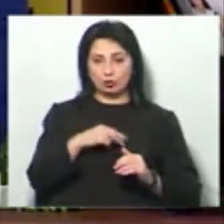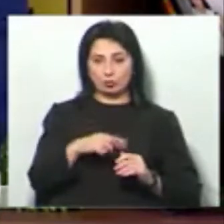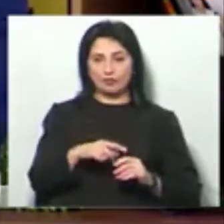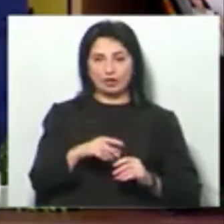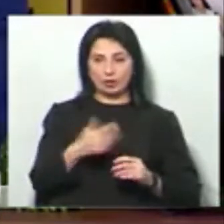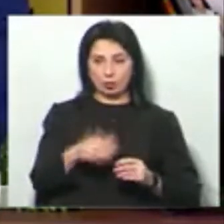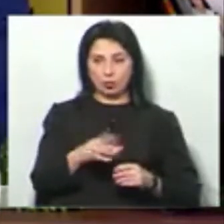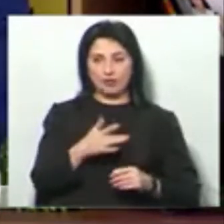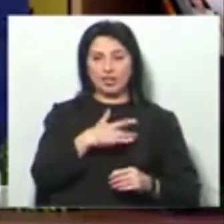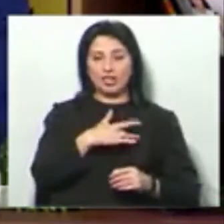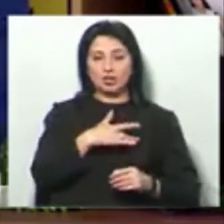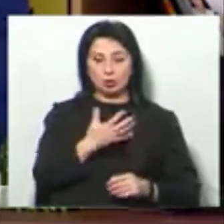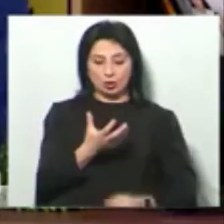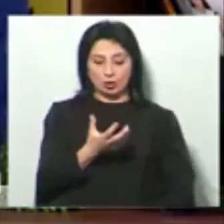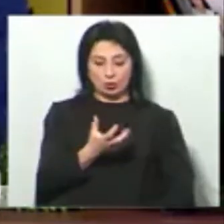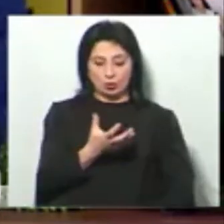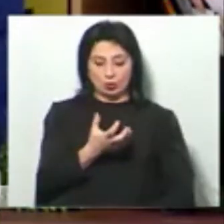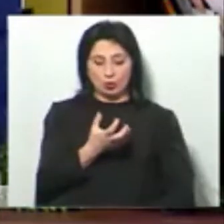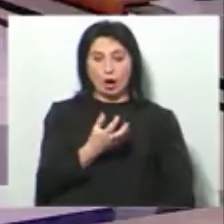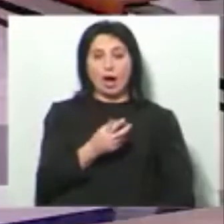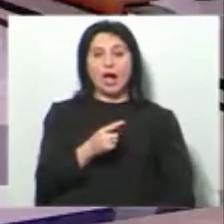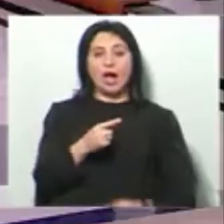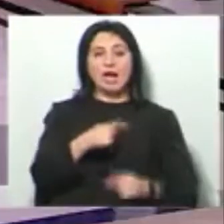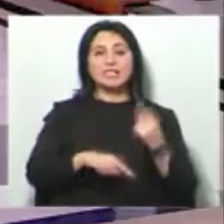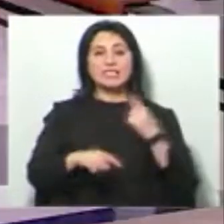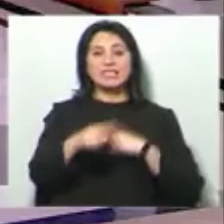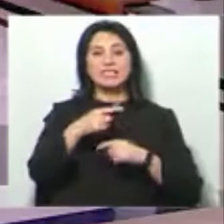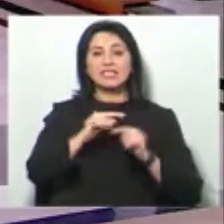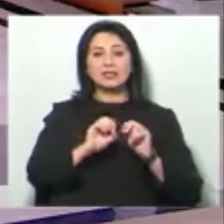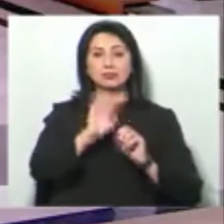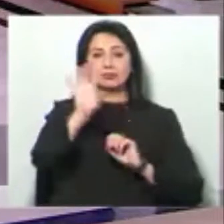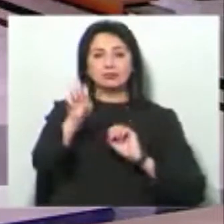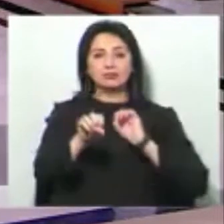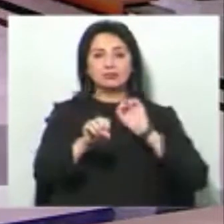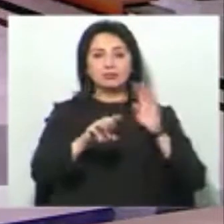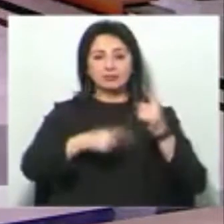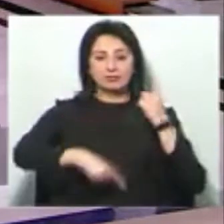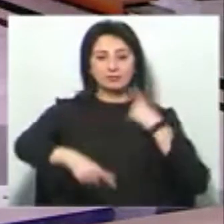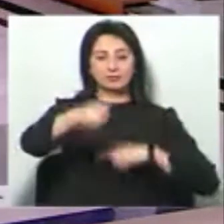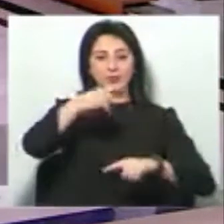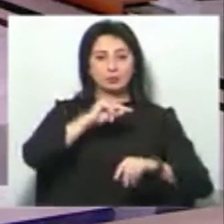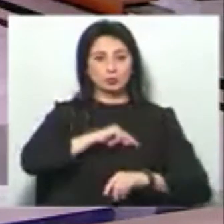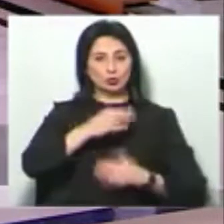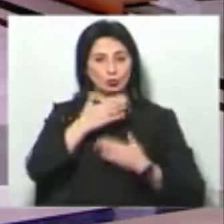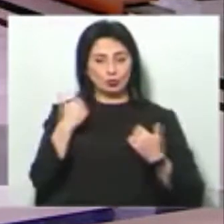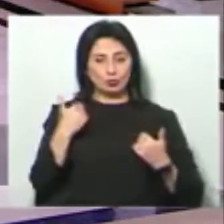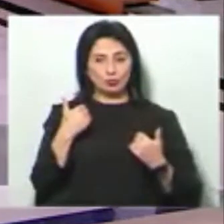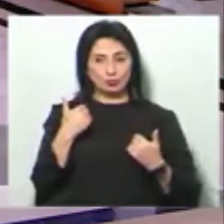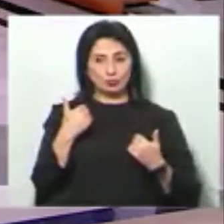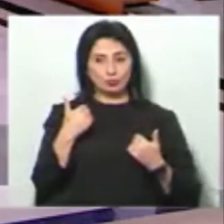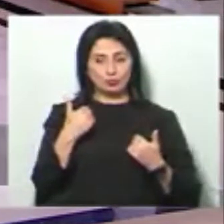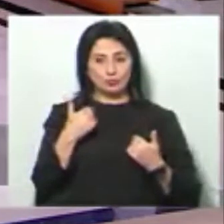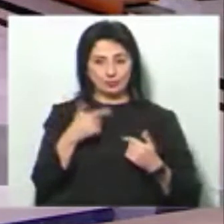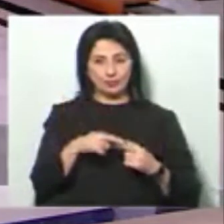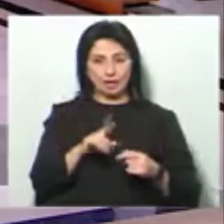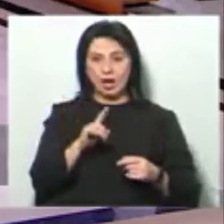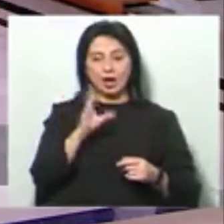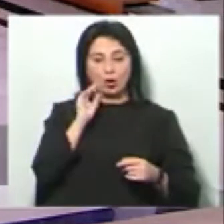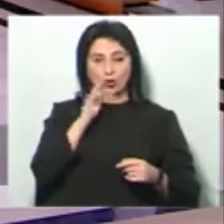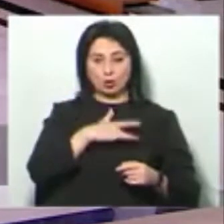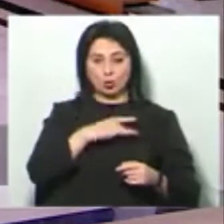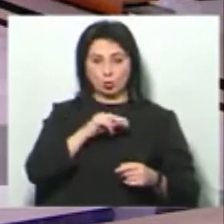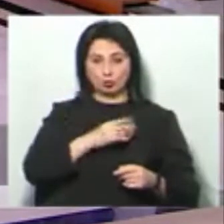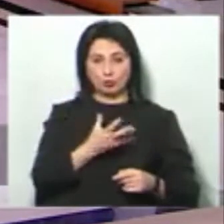აღარ იკუმშება სათანადო ტესტის შესაძლებლობა. Ეხ მარტივად თქვათ ვეღარ გადა ისრის ორგანიზმის სათანადო რაოდენობის